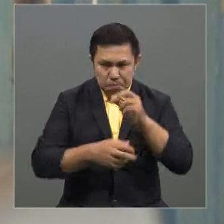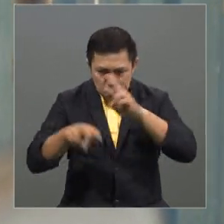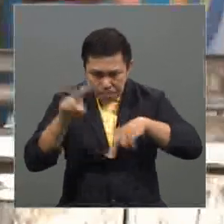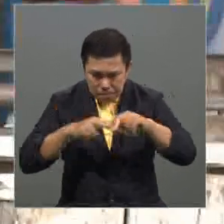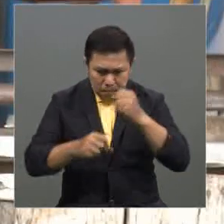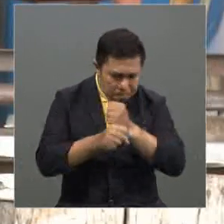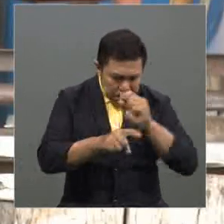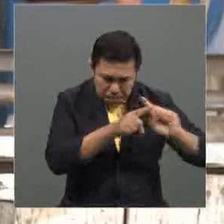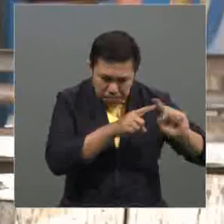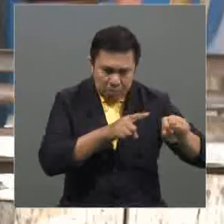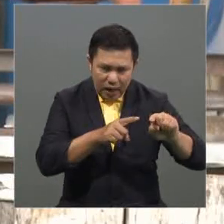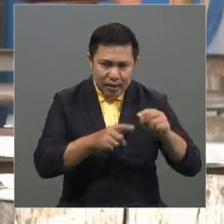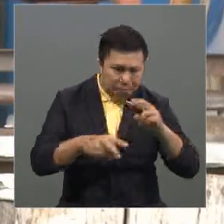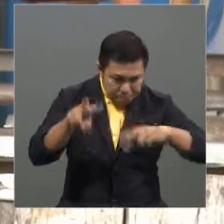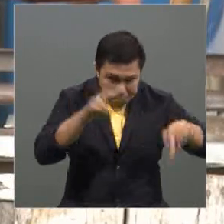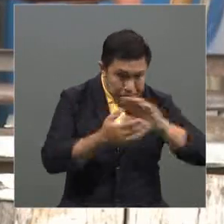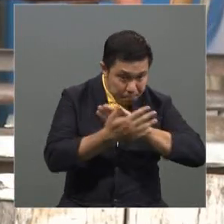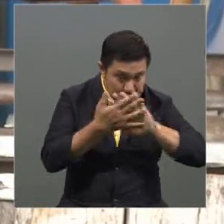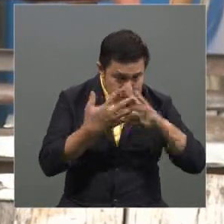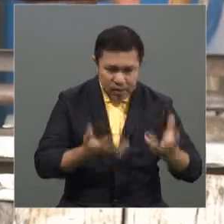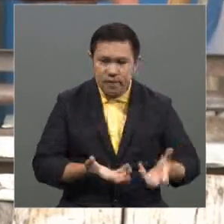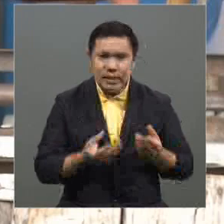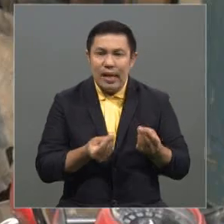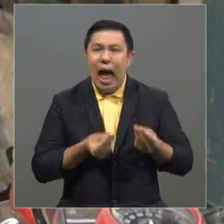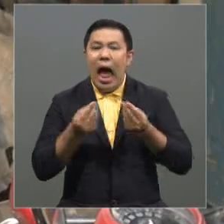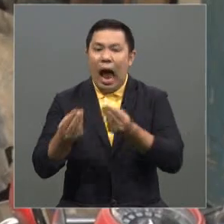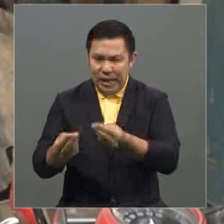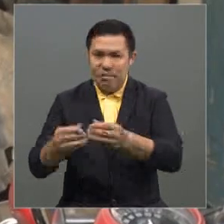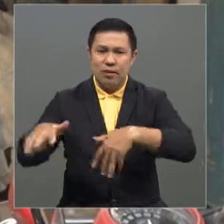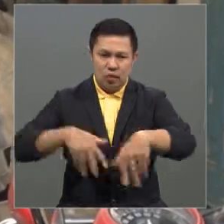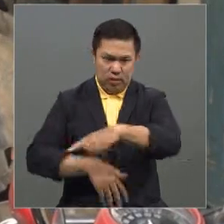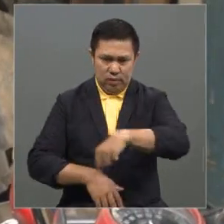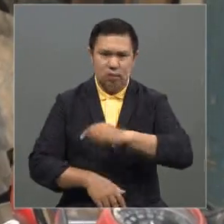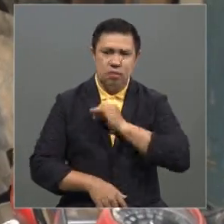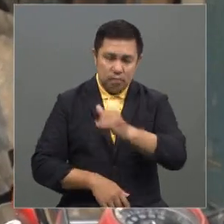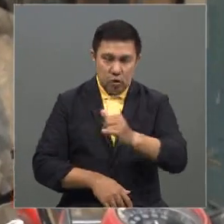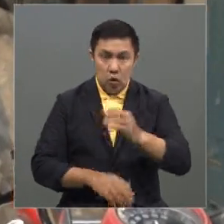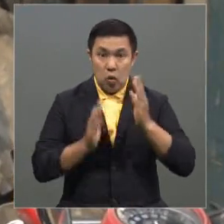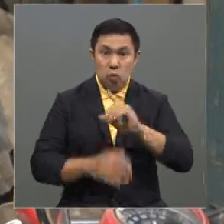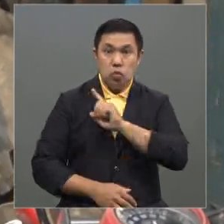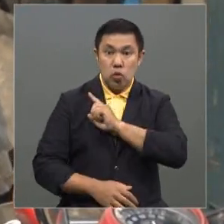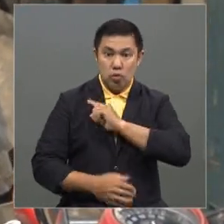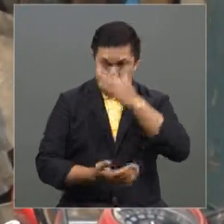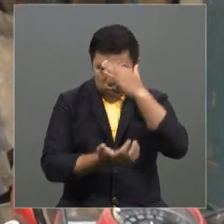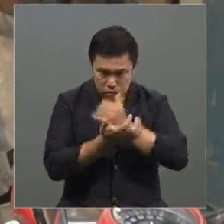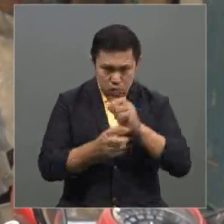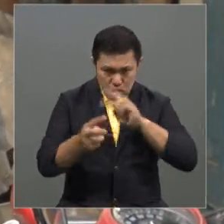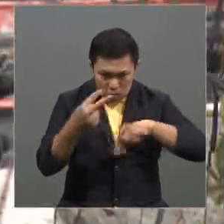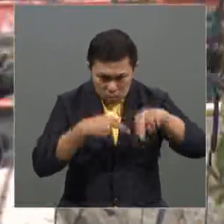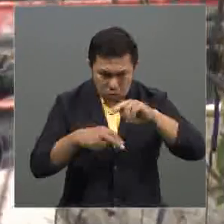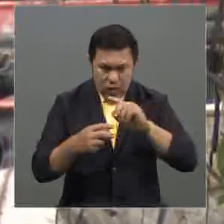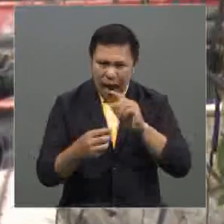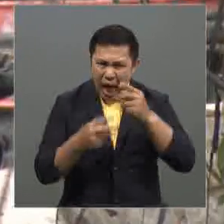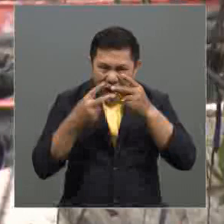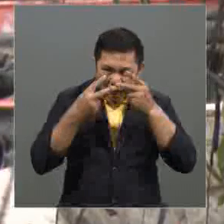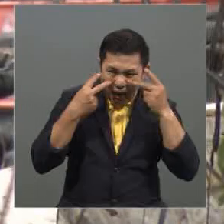มอบคืนพื้นที่ให้แก่ประชาชนแต่จะยังคงมีเจ้าหน้าที่เฝ้าตรวจตราบริเวณทางเข้าออกชุมชนเพื่อป้องกันมิจฉาชีพเข้าม